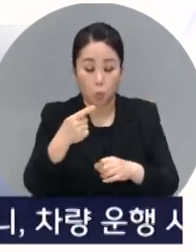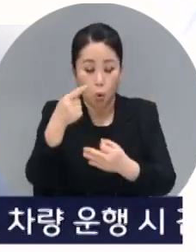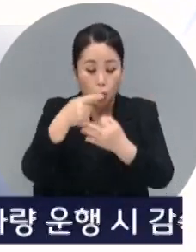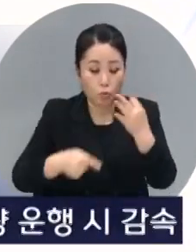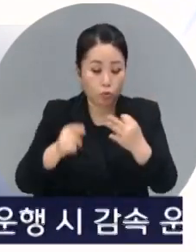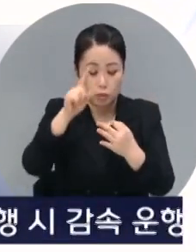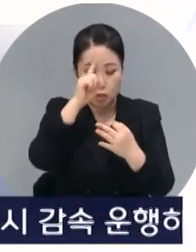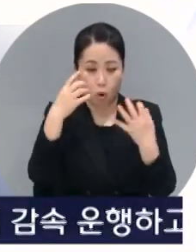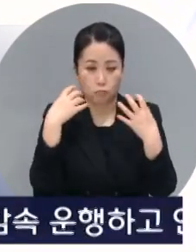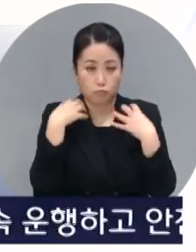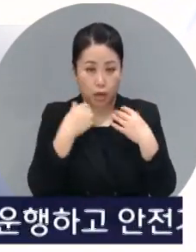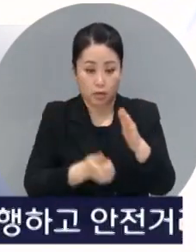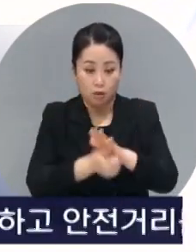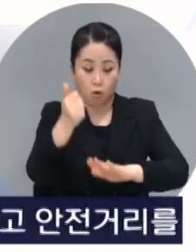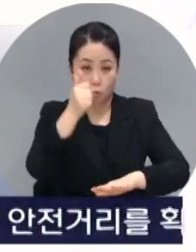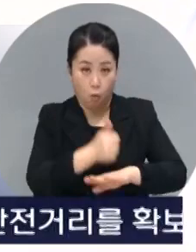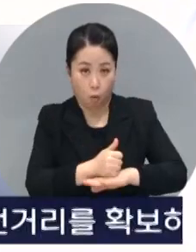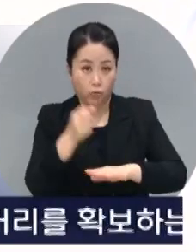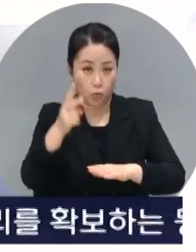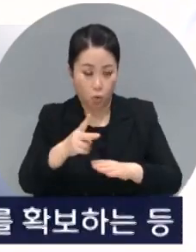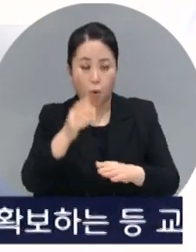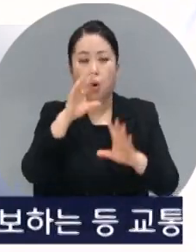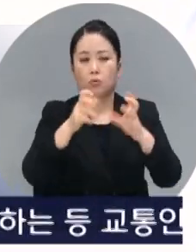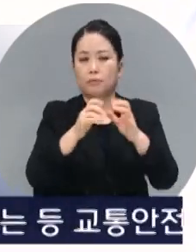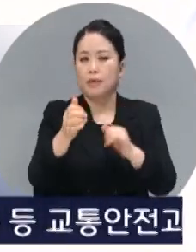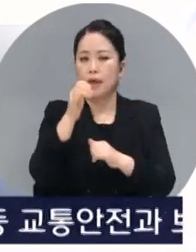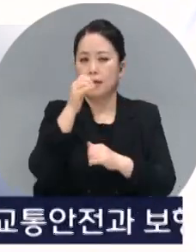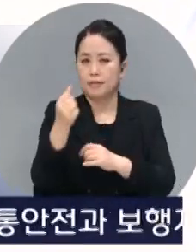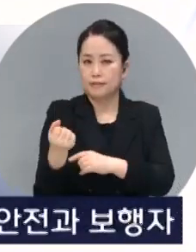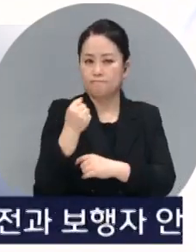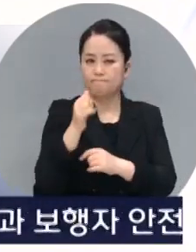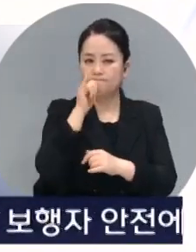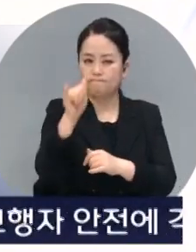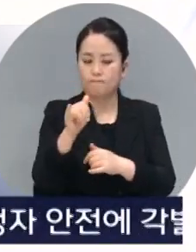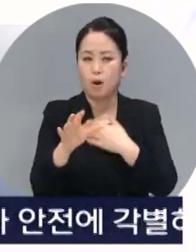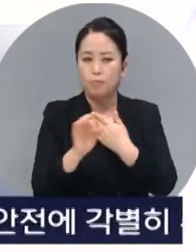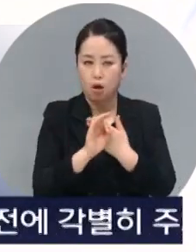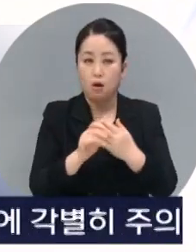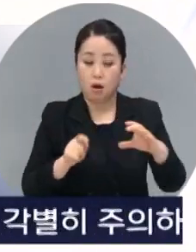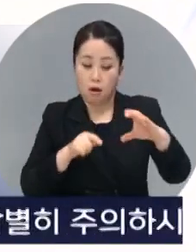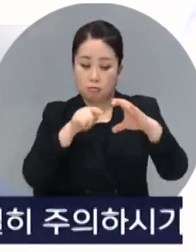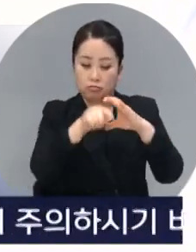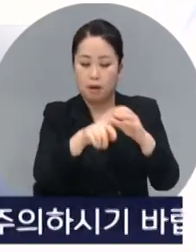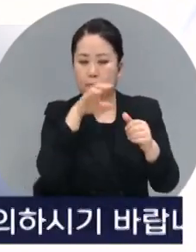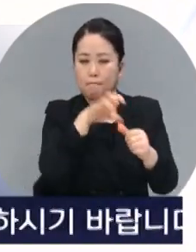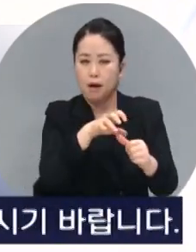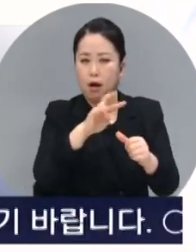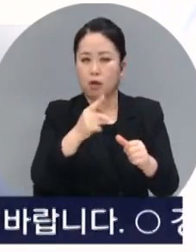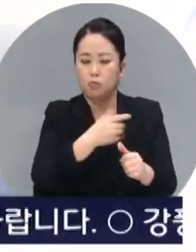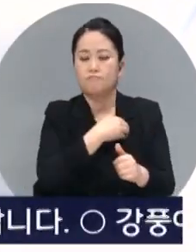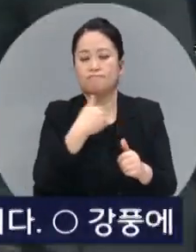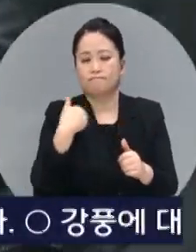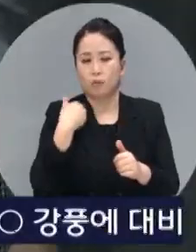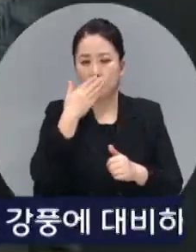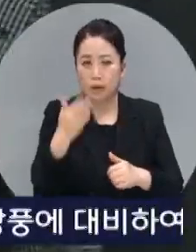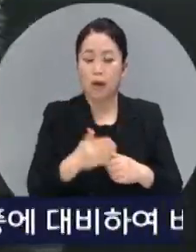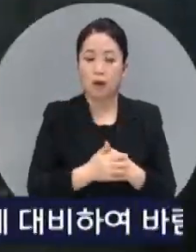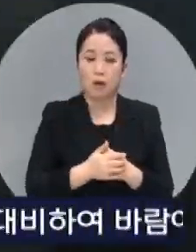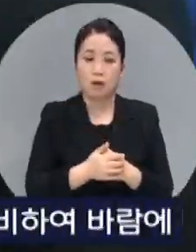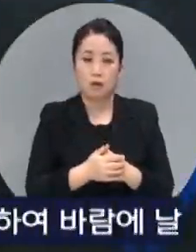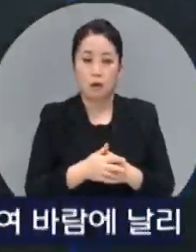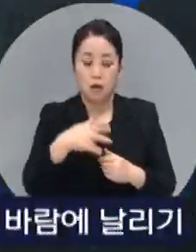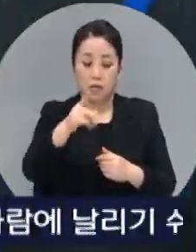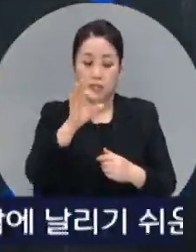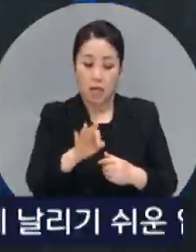내년에 우리 국민의힘이 승리한다면 그 터널이 제 인생에서 나오지 못하더라도 만족하겠습니다.